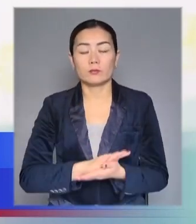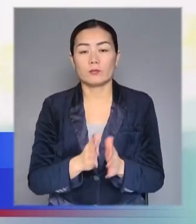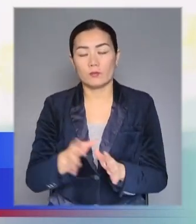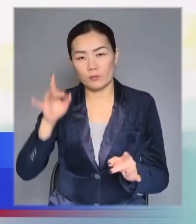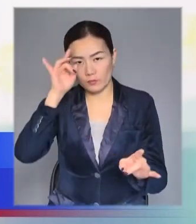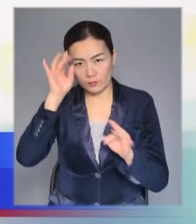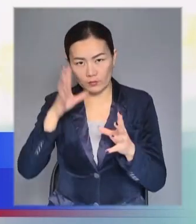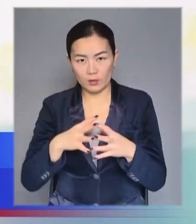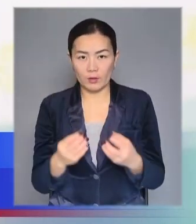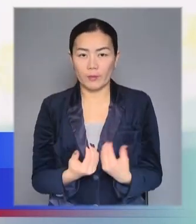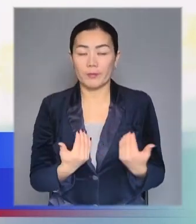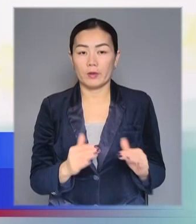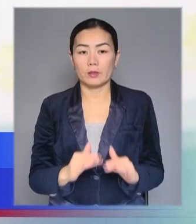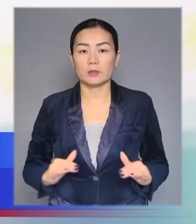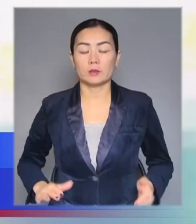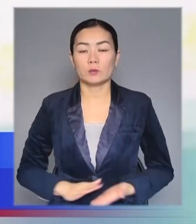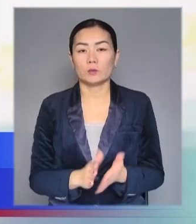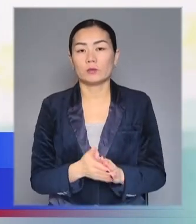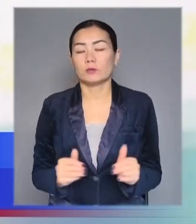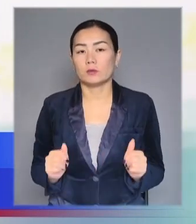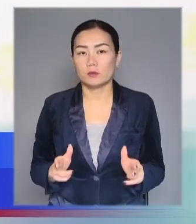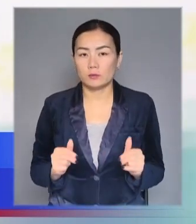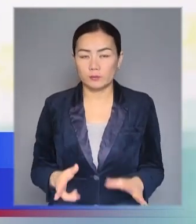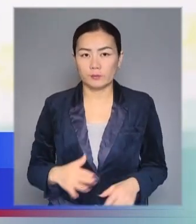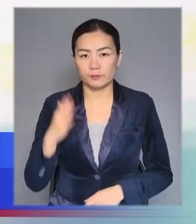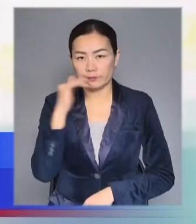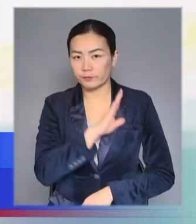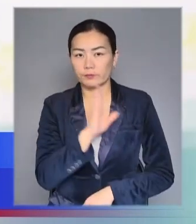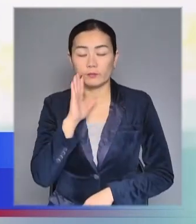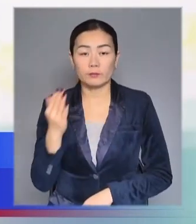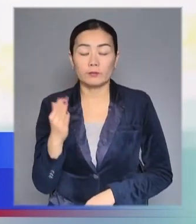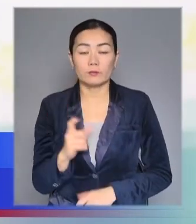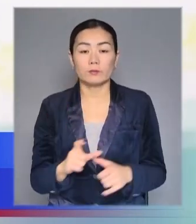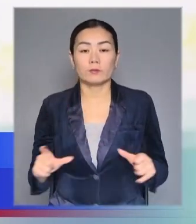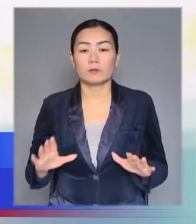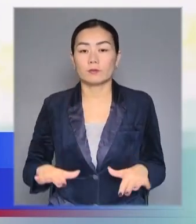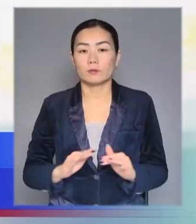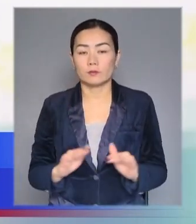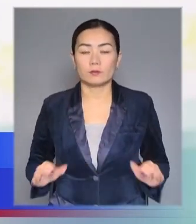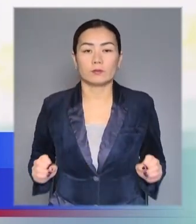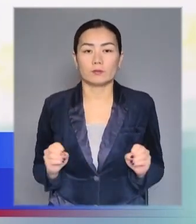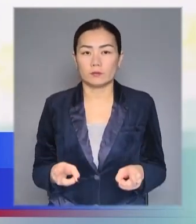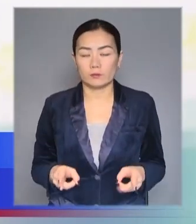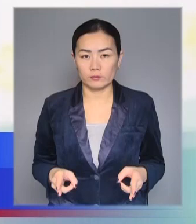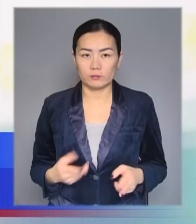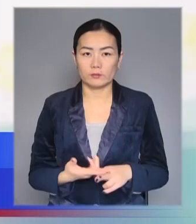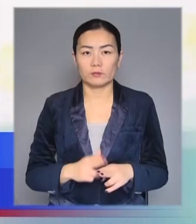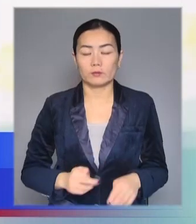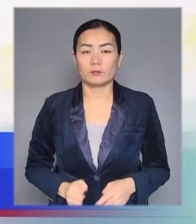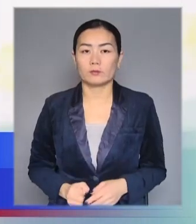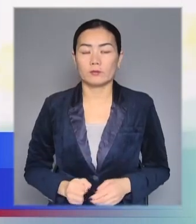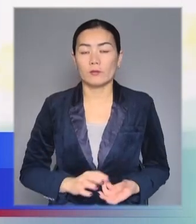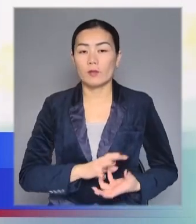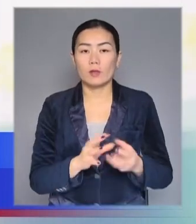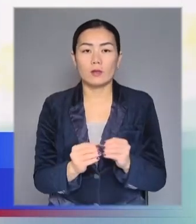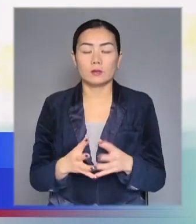төмен отбасылардың ішіндегі балалардың жағдайы қандай? Ата-анасы қалған мектеп-интернатындағы балдардың жағдайлары. Енді осы